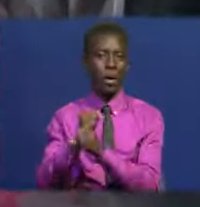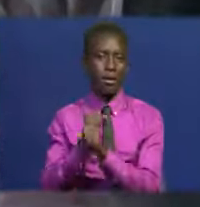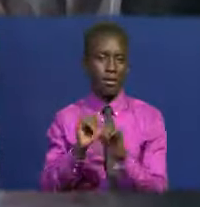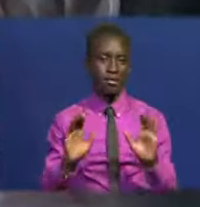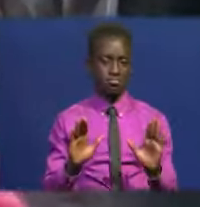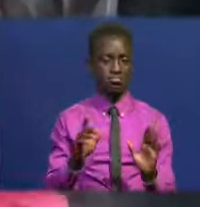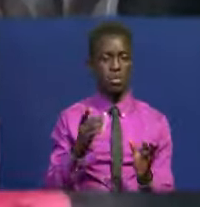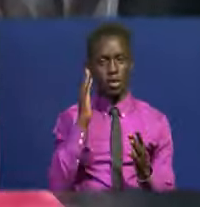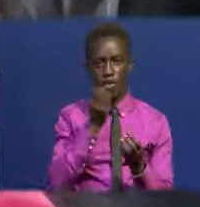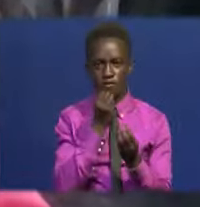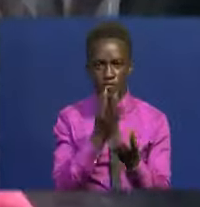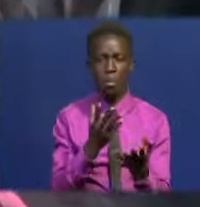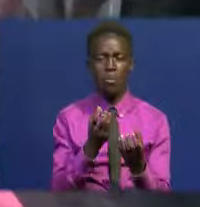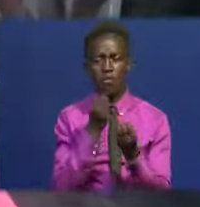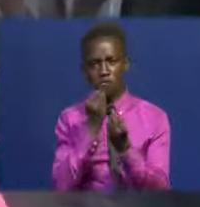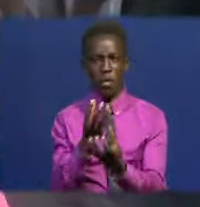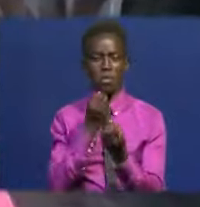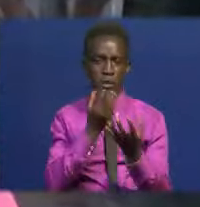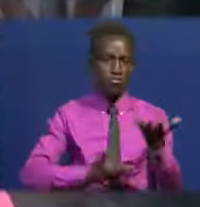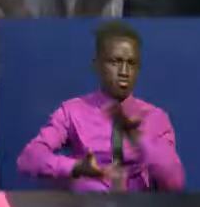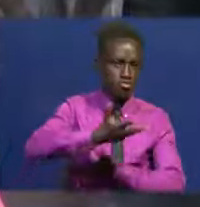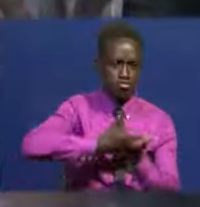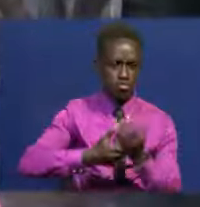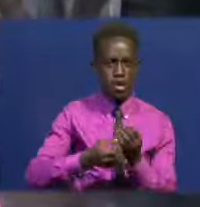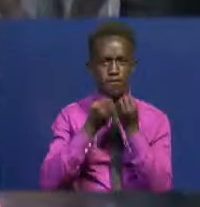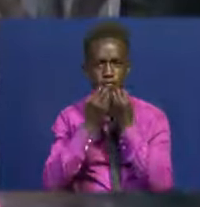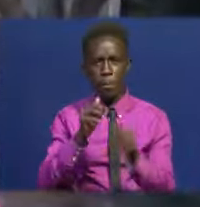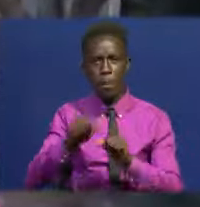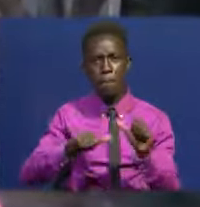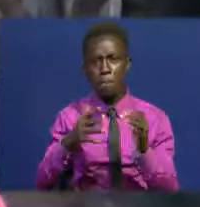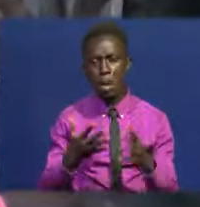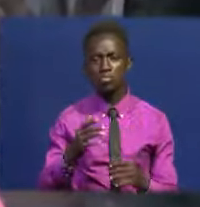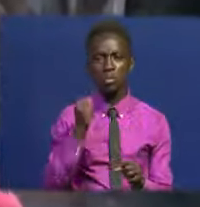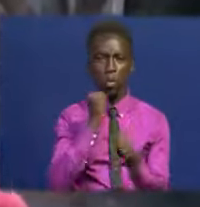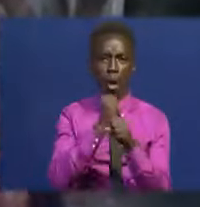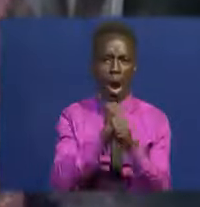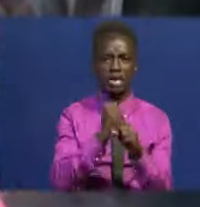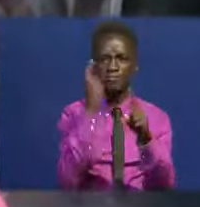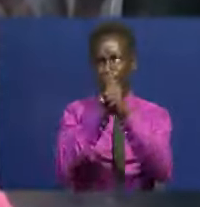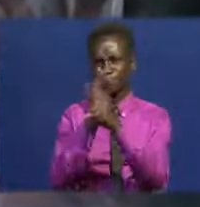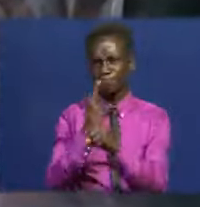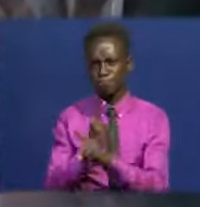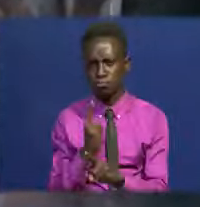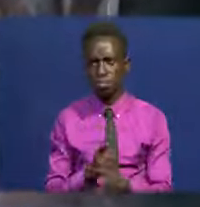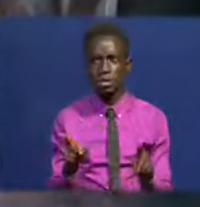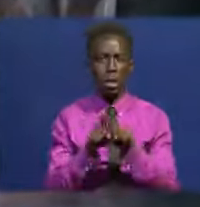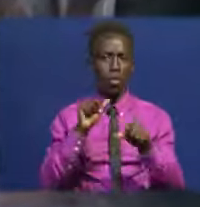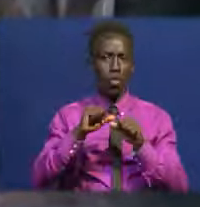kupasha, tukiendelea kuinteract na kujulisha kuhusu hustle za watu tofauti, na tukiendelea